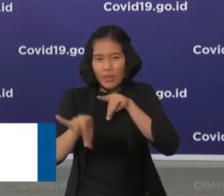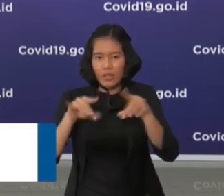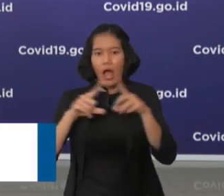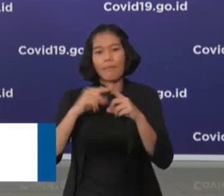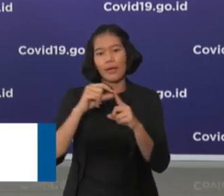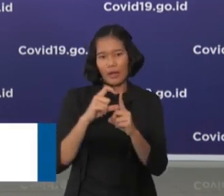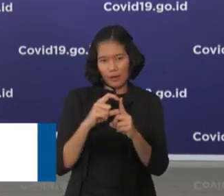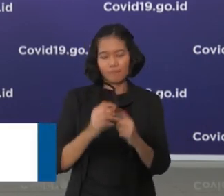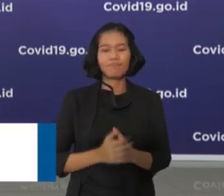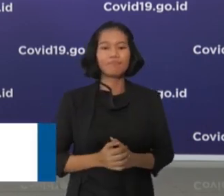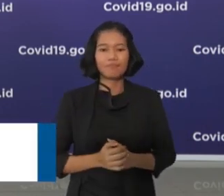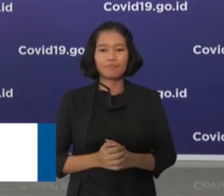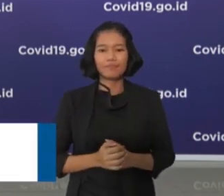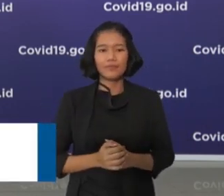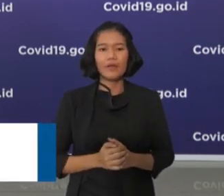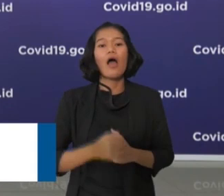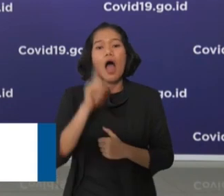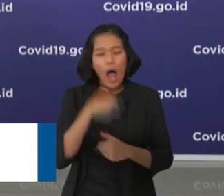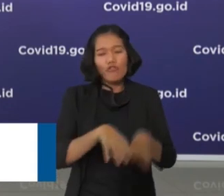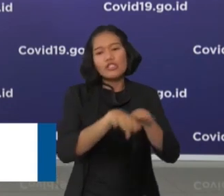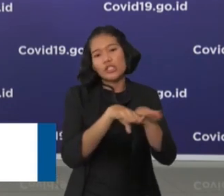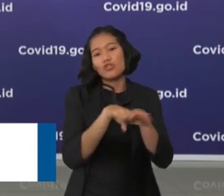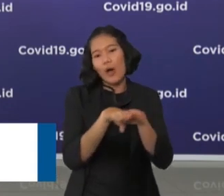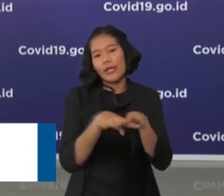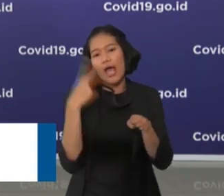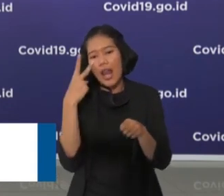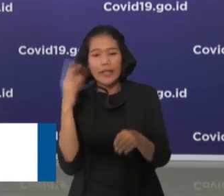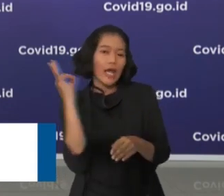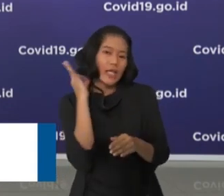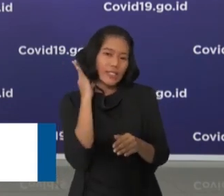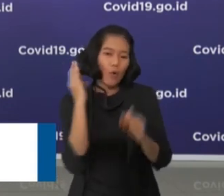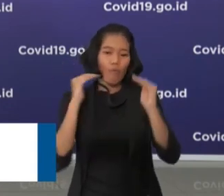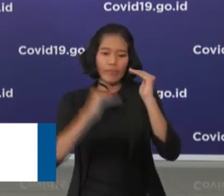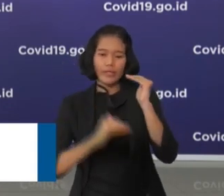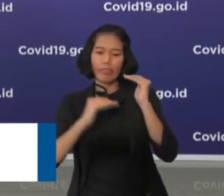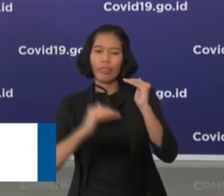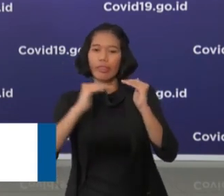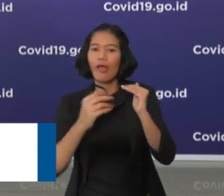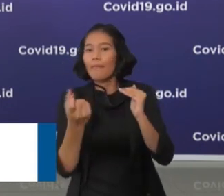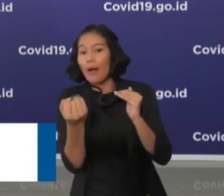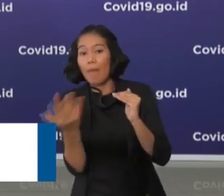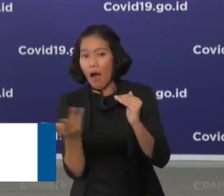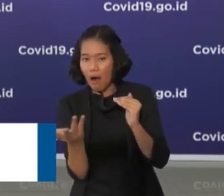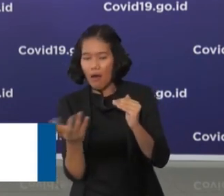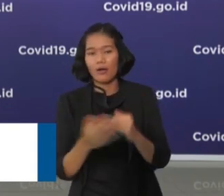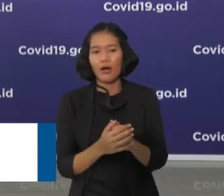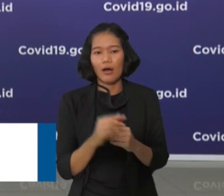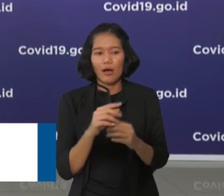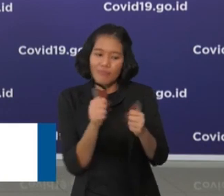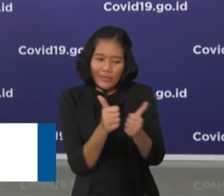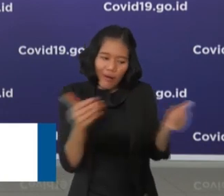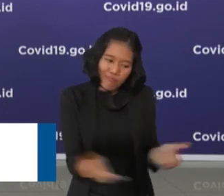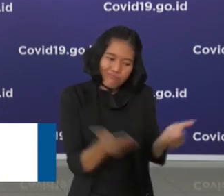ABD sesuai dengan tingkat Resiko yang dilakukan dalam menangani